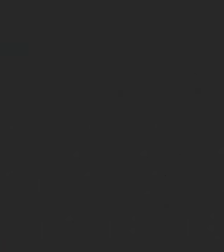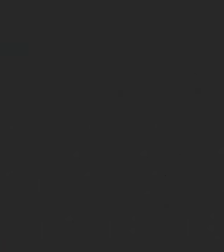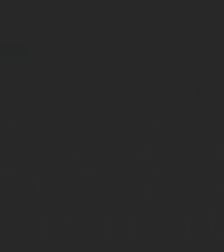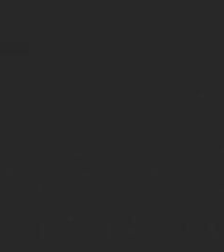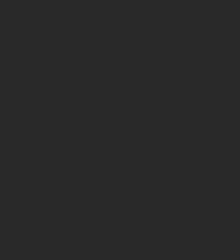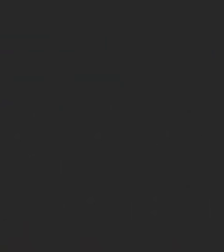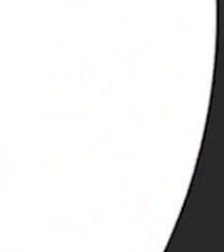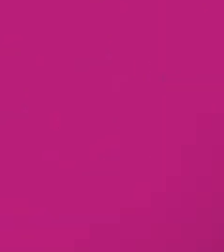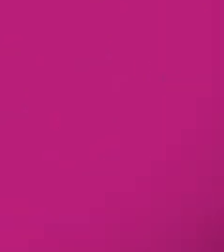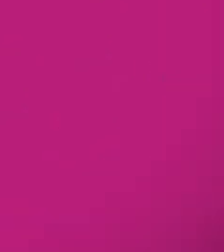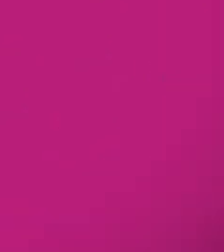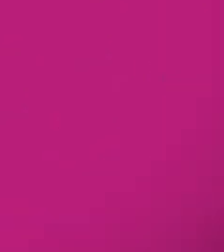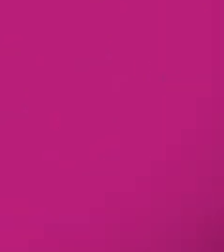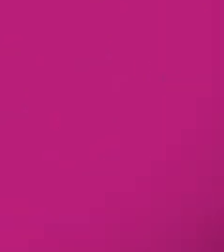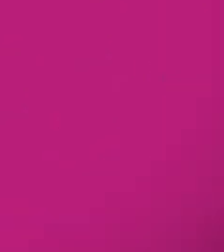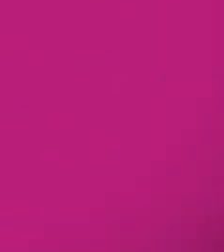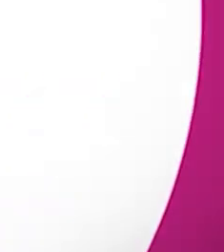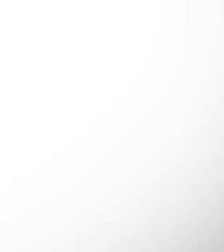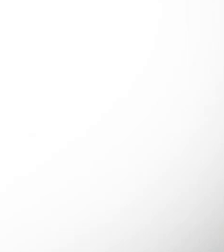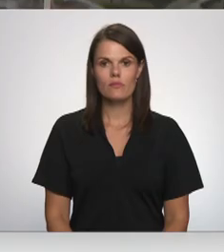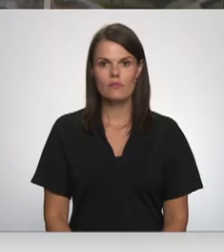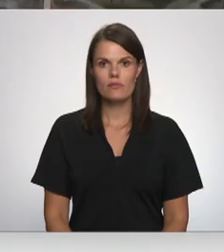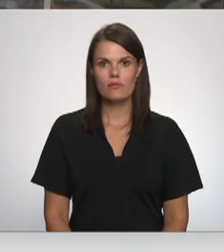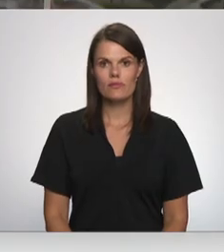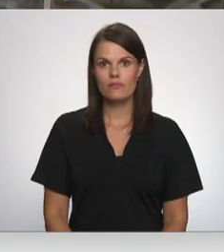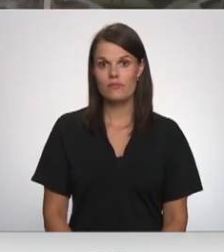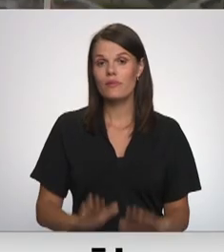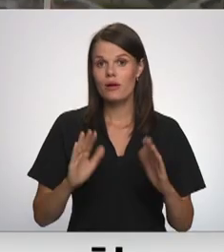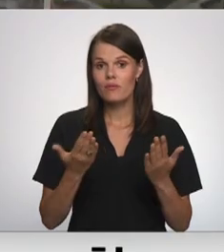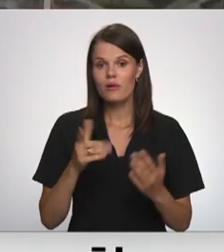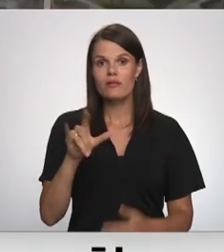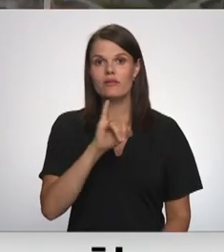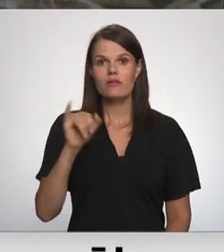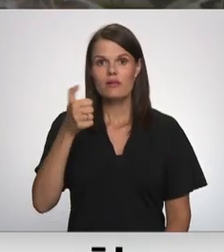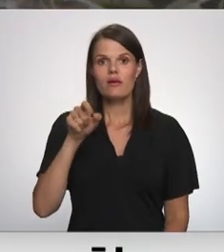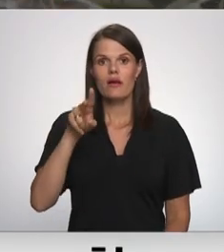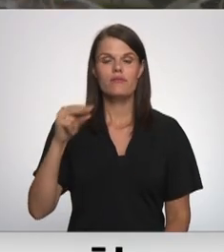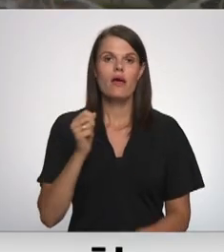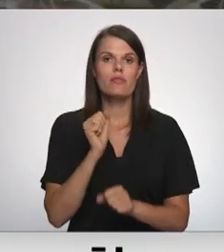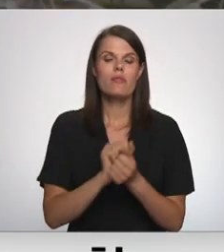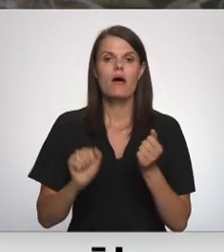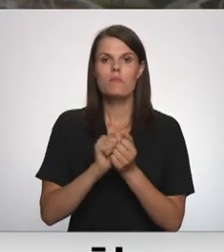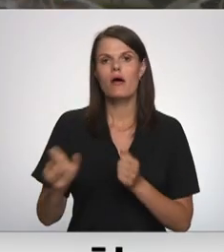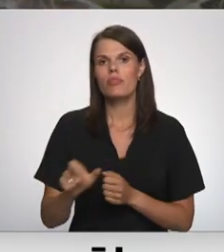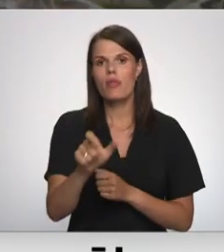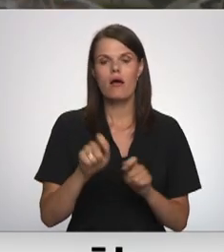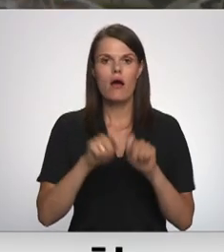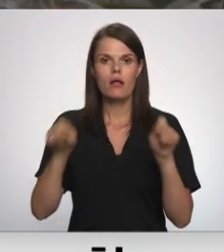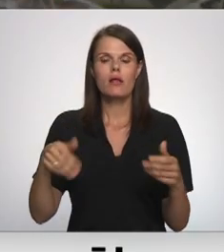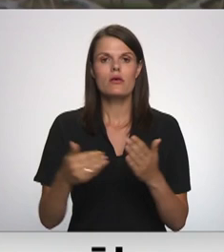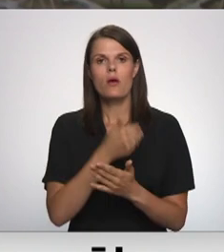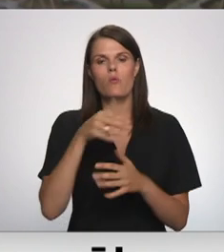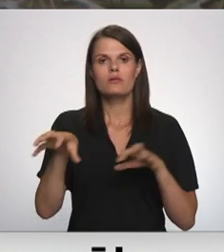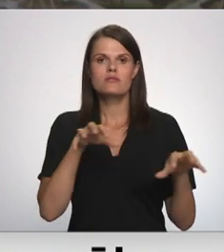Re, viss ēters ir te! Bet Līgatnes dabas takās atklāta jauna dzīvnieku mītne –